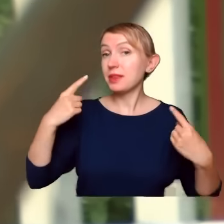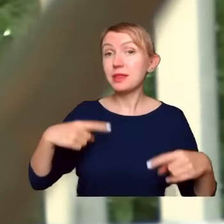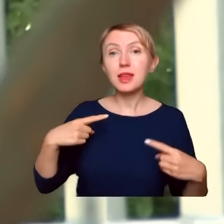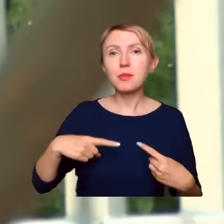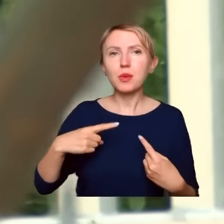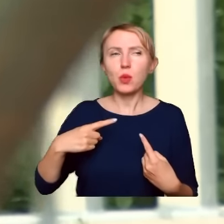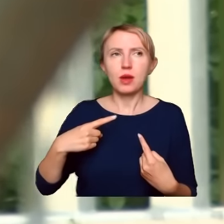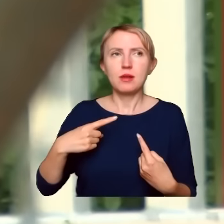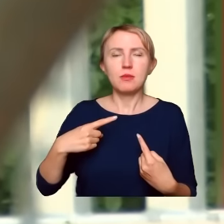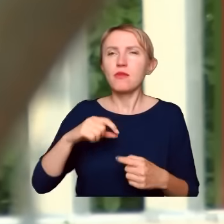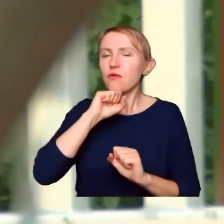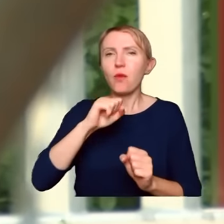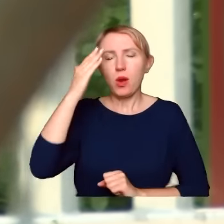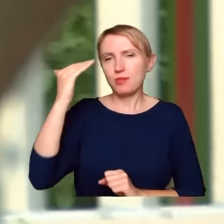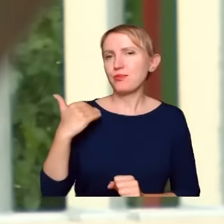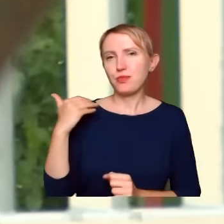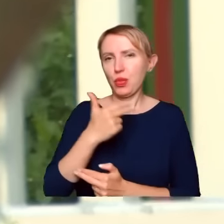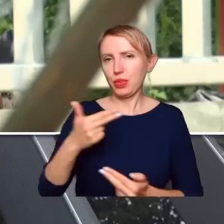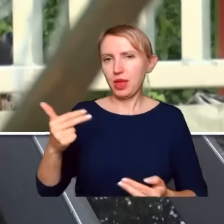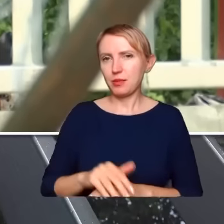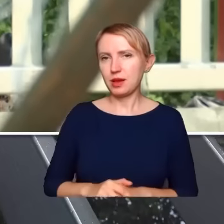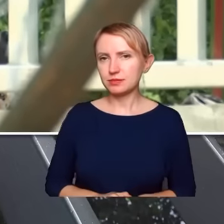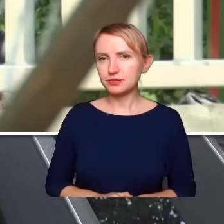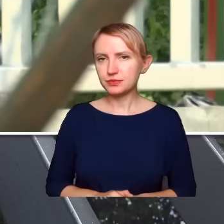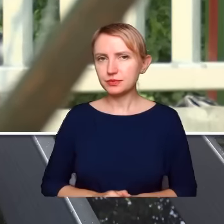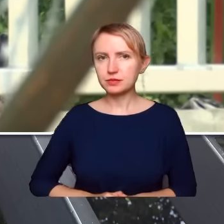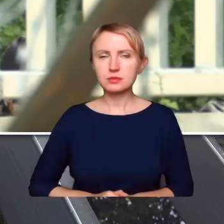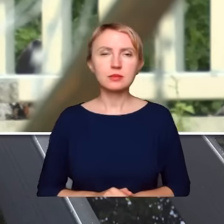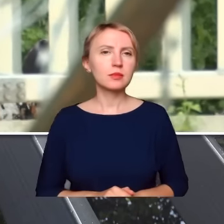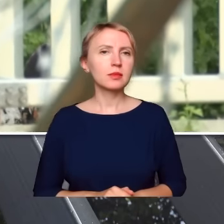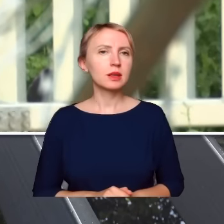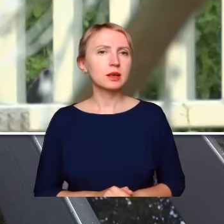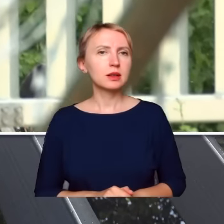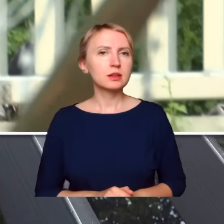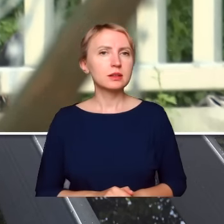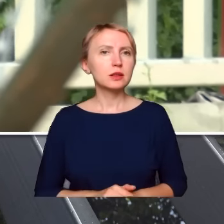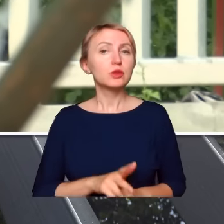pojęcia. Czyli ktoś umorzył, ale nie ten, co powinien.